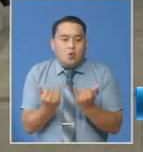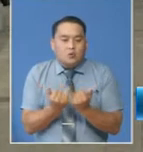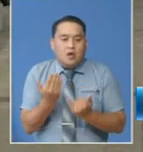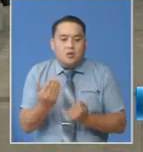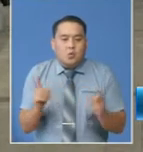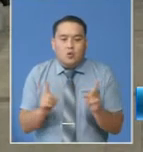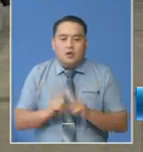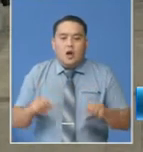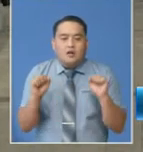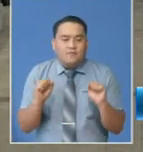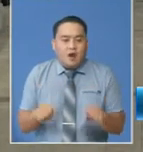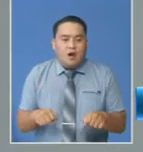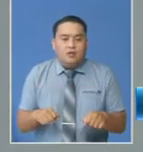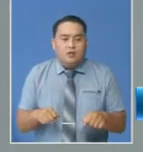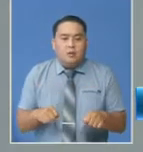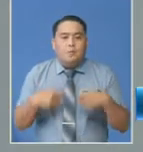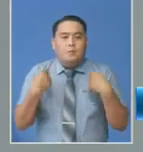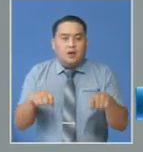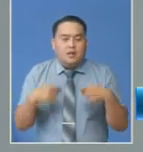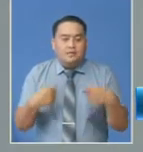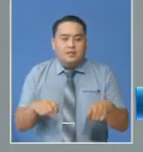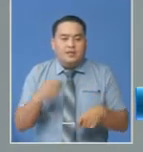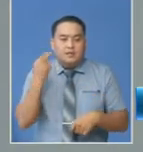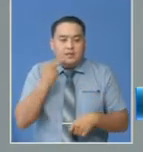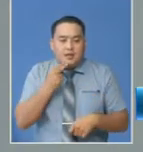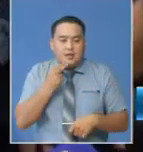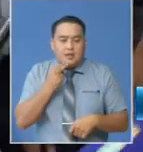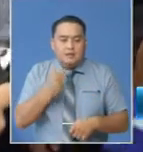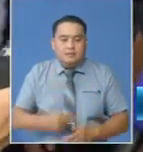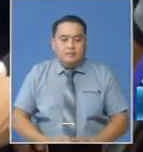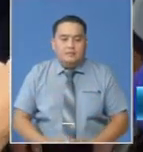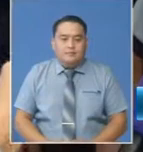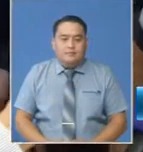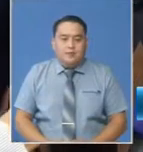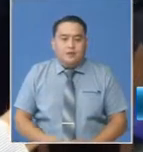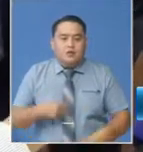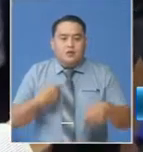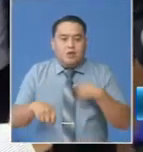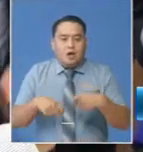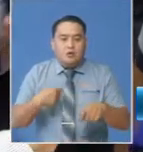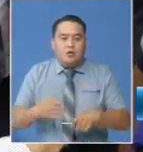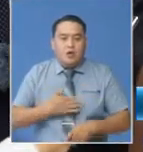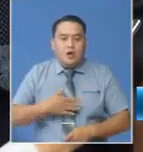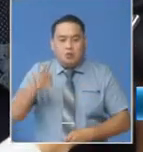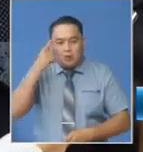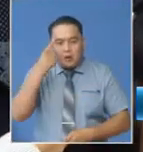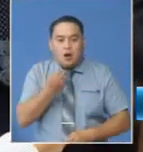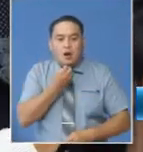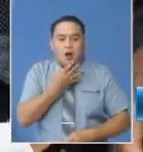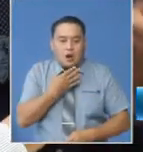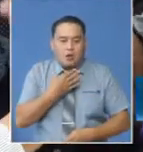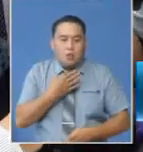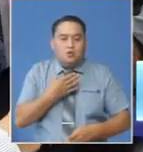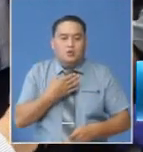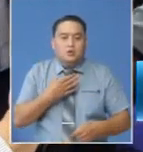это уникальная возможность выхода продукции на рынок Китая. Что касается торговой части, я думаю, это очень хорошая площадка